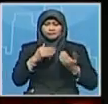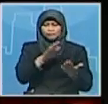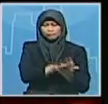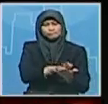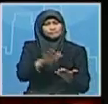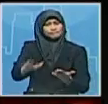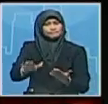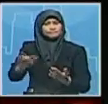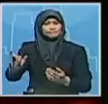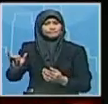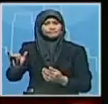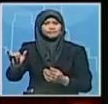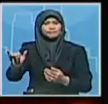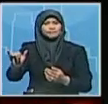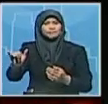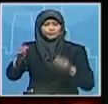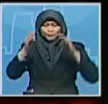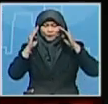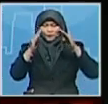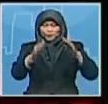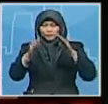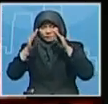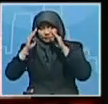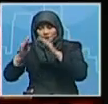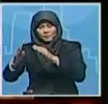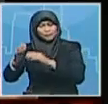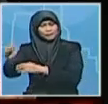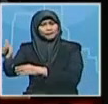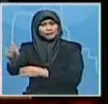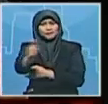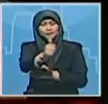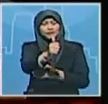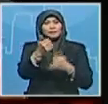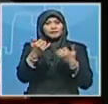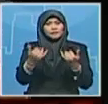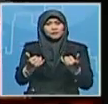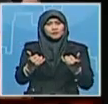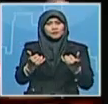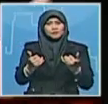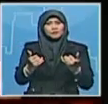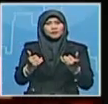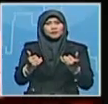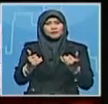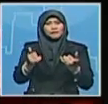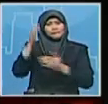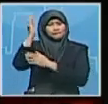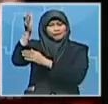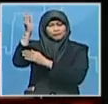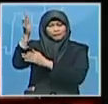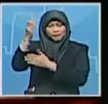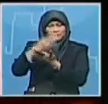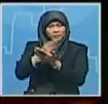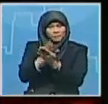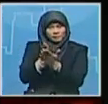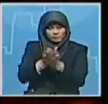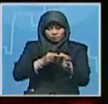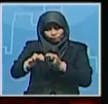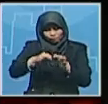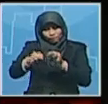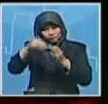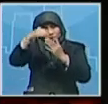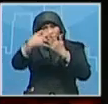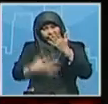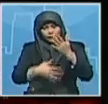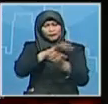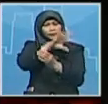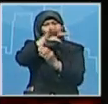punya klientel, punya fokusnya tersendiri. Cabaran untuk menerjemahkan falsafah bajet itu, inklusif itu, dalam konteks